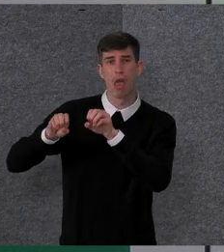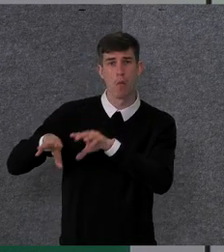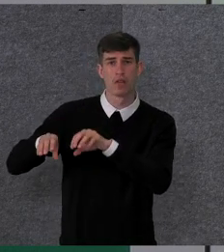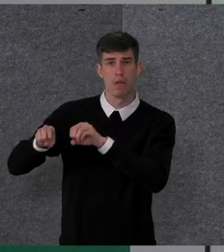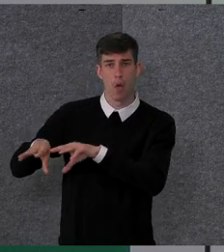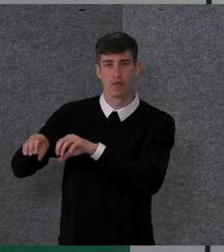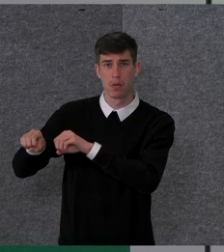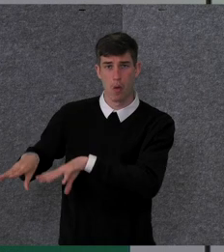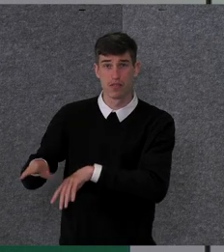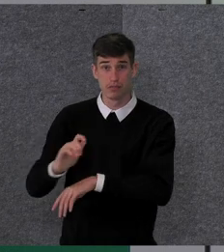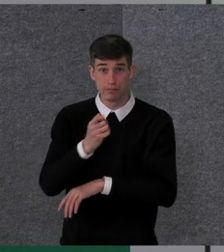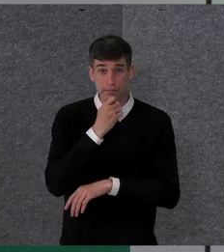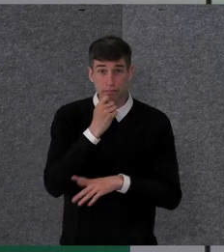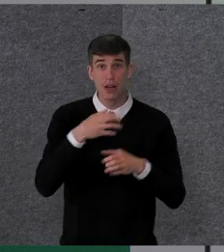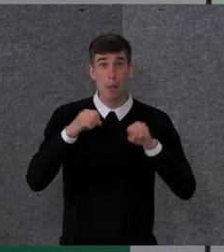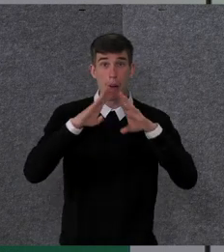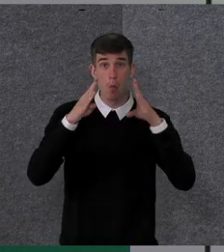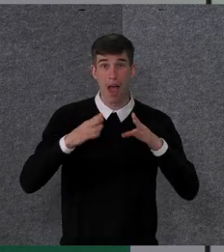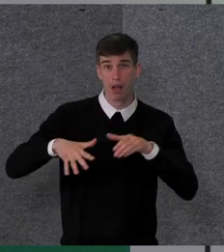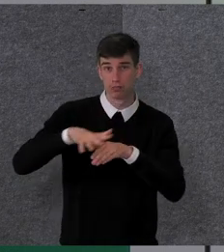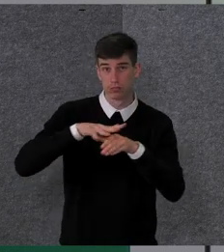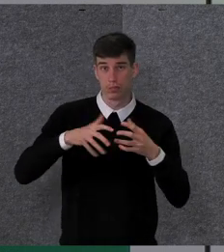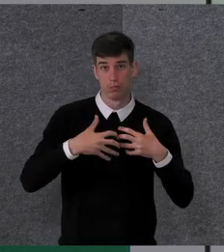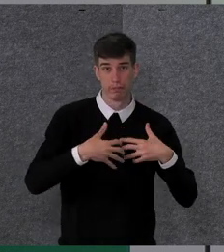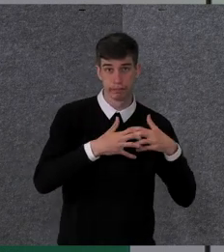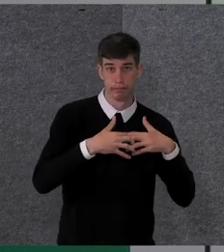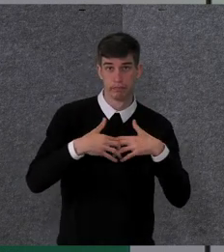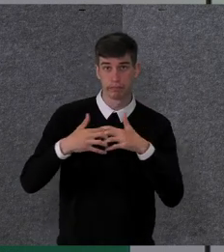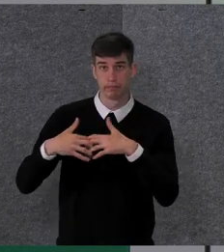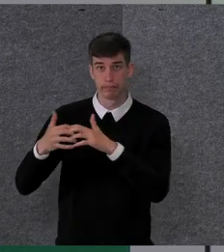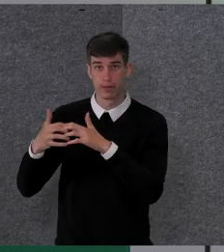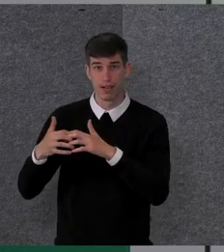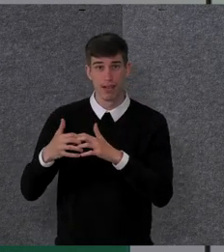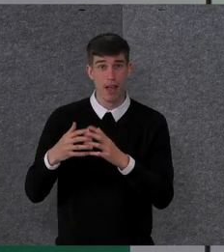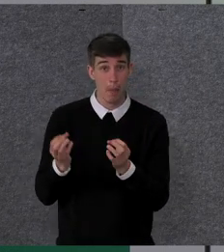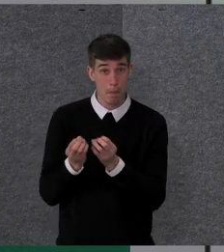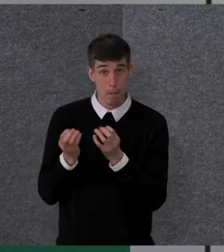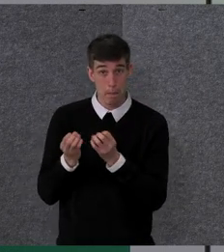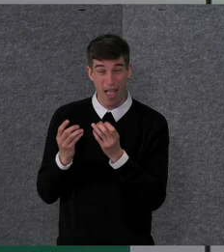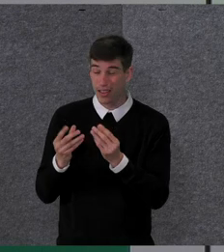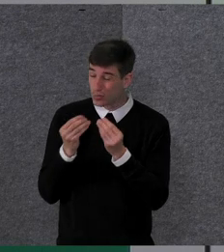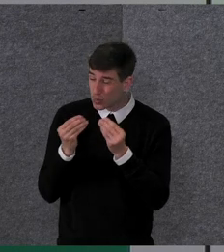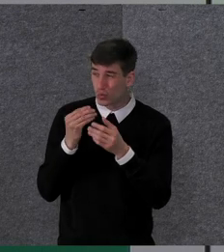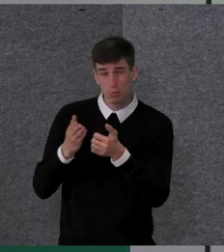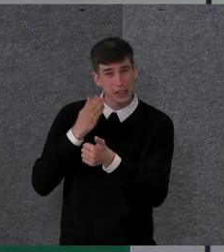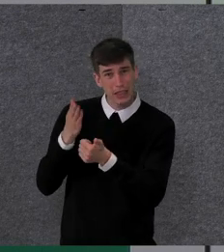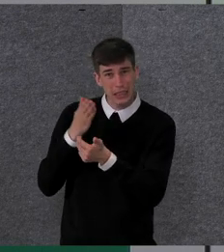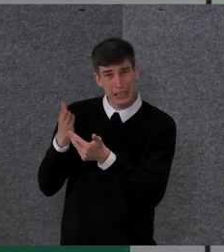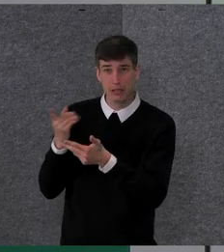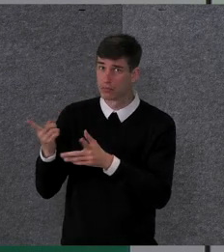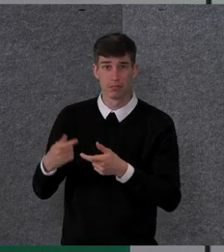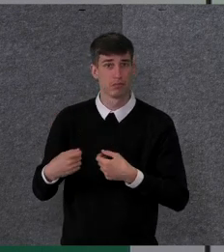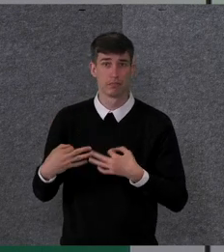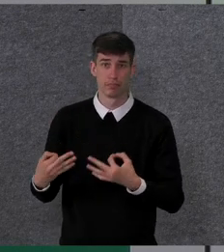mehr Lebensmittel und Baumärkte entstanden auf der grünen Wiese und unser Bäcker nebenan, bei dem wir immer die Brötchen holten, musste für